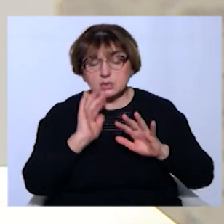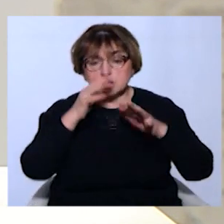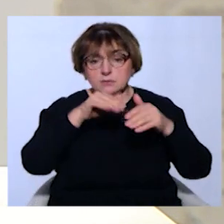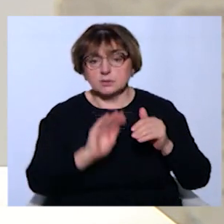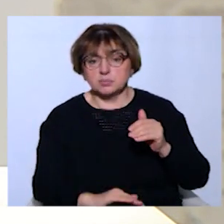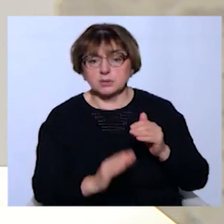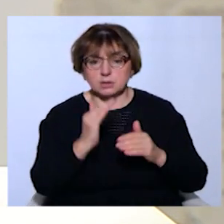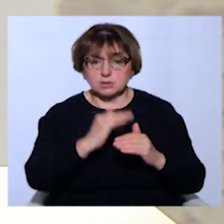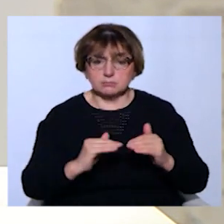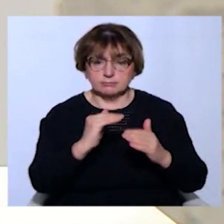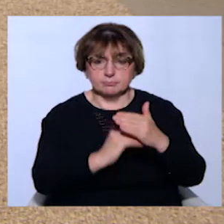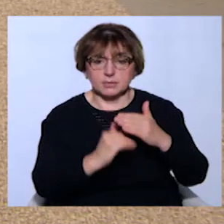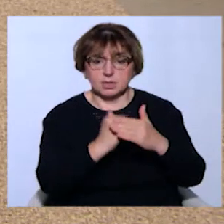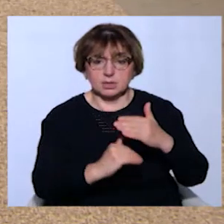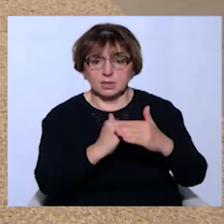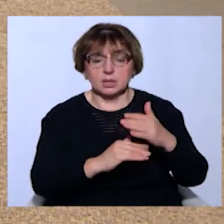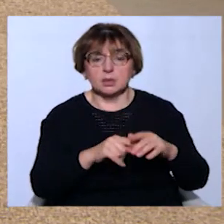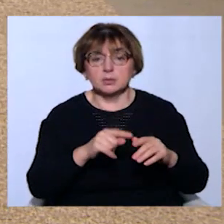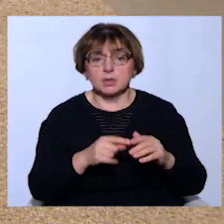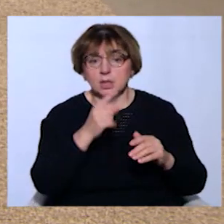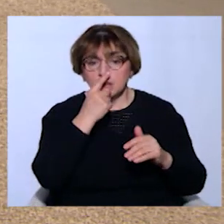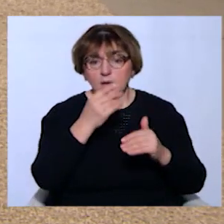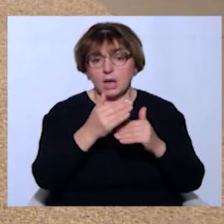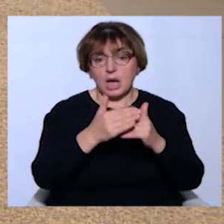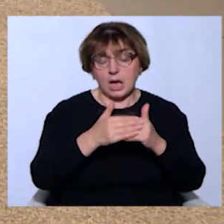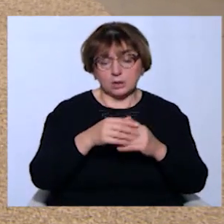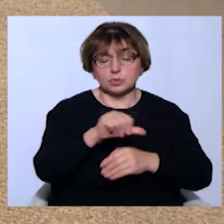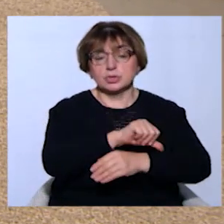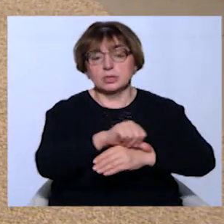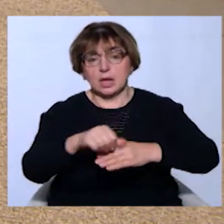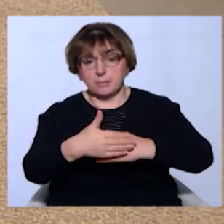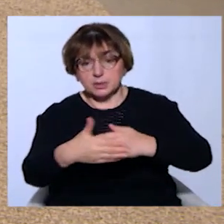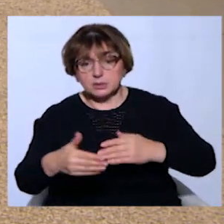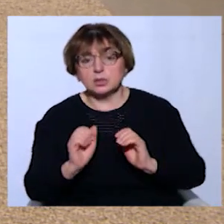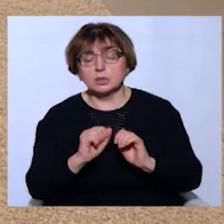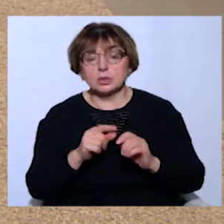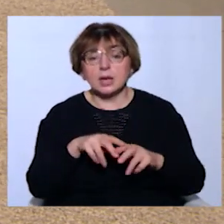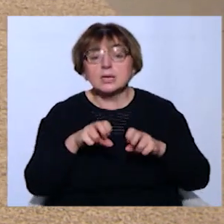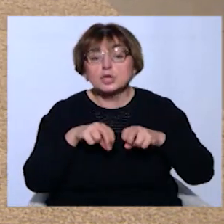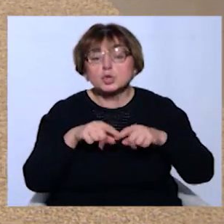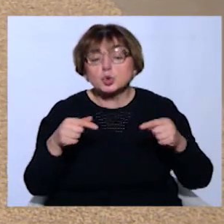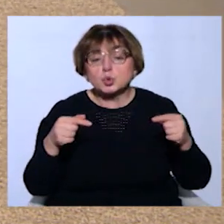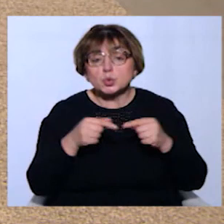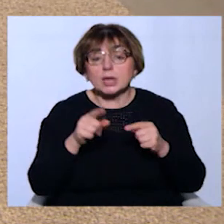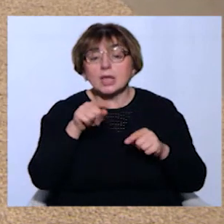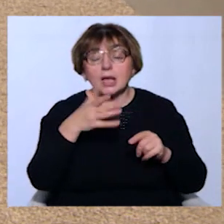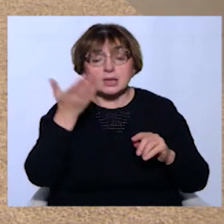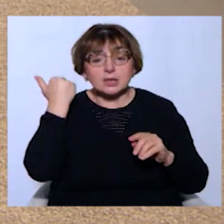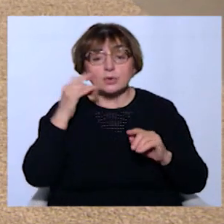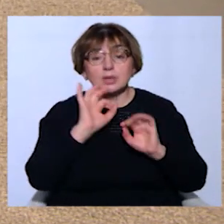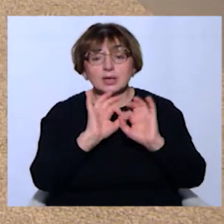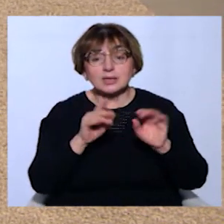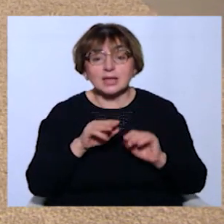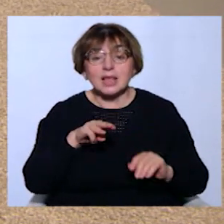ფსკერზე ან ახლოს ნაპირთან და როდესაც ხდება ტექტონიკური ფილების გახსოვთ ალბათ,